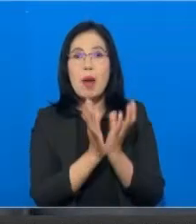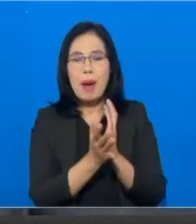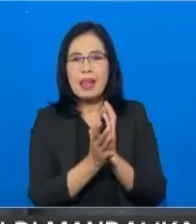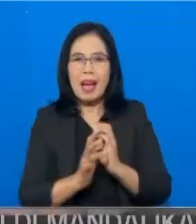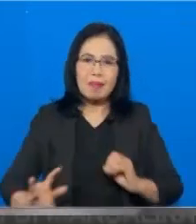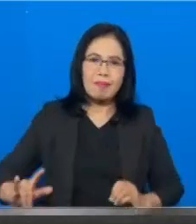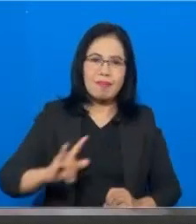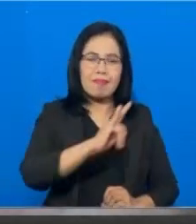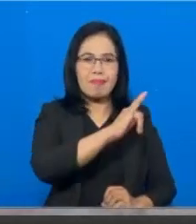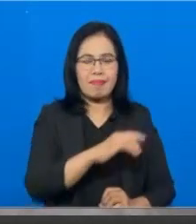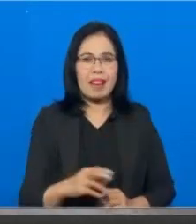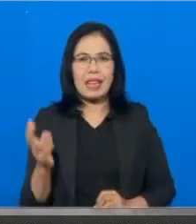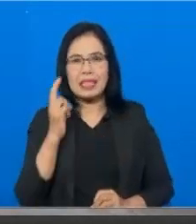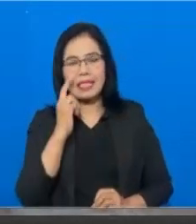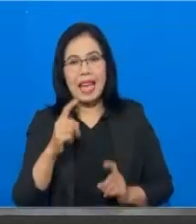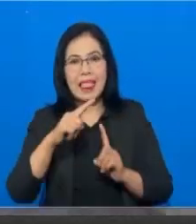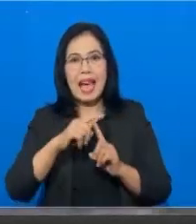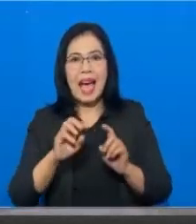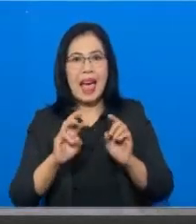Senin 13 Mei mendatang.